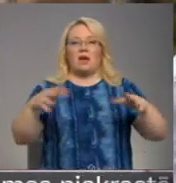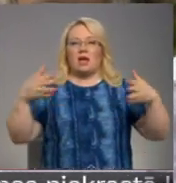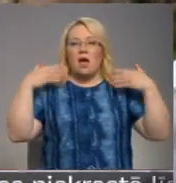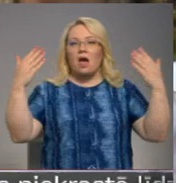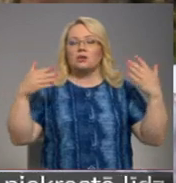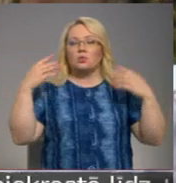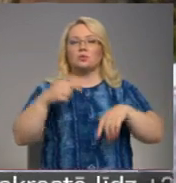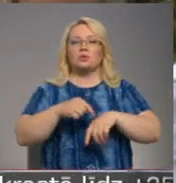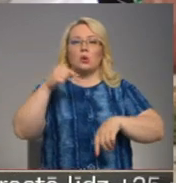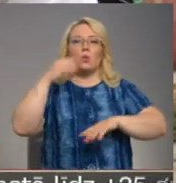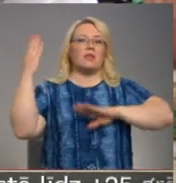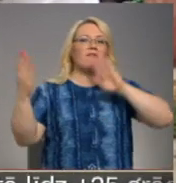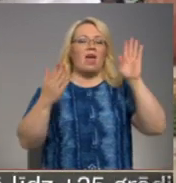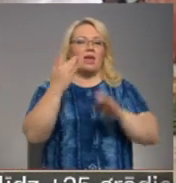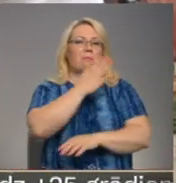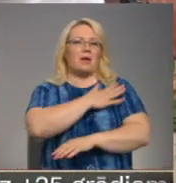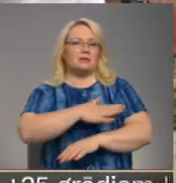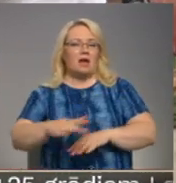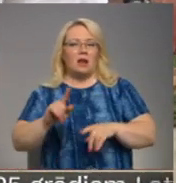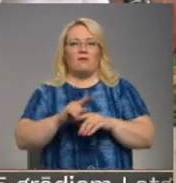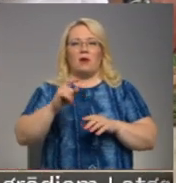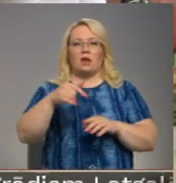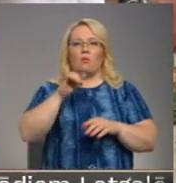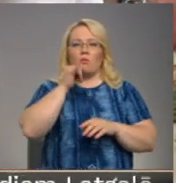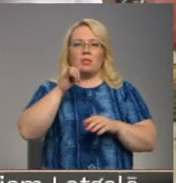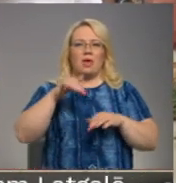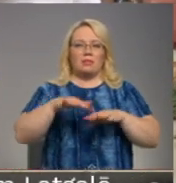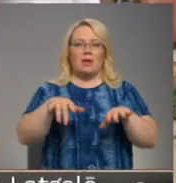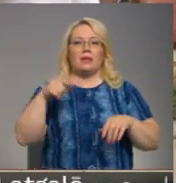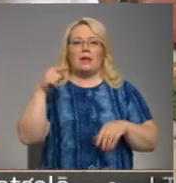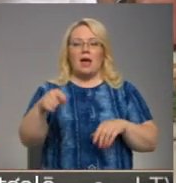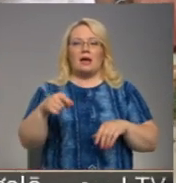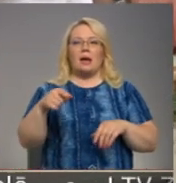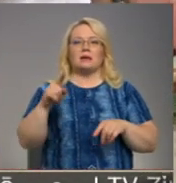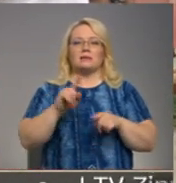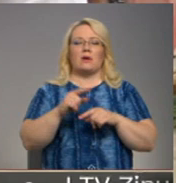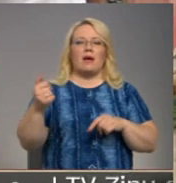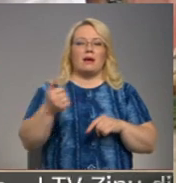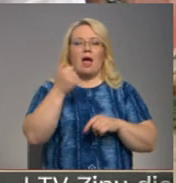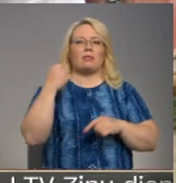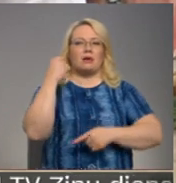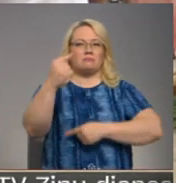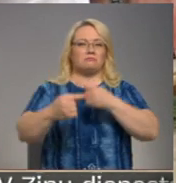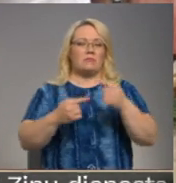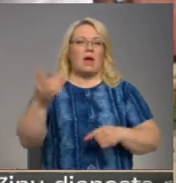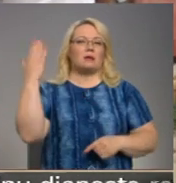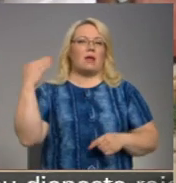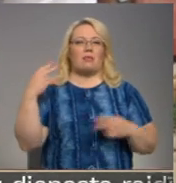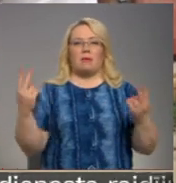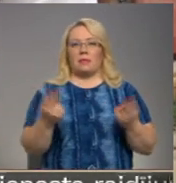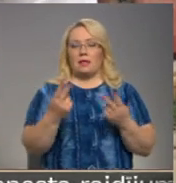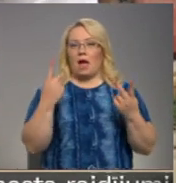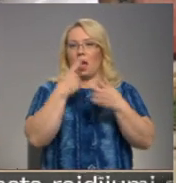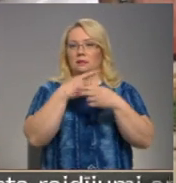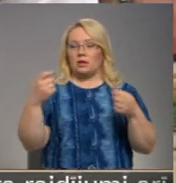mauku, sajūtot vēja pieskārienus vai rušinoties dobē. Tomēr tie, kur izgājuši gada ritumu saskaņā ar senajām tradīcijām, atzīst,